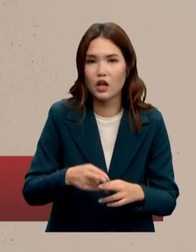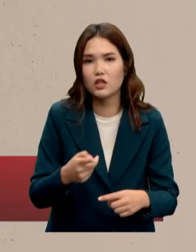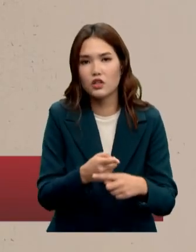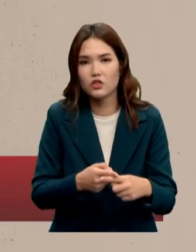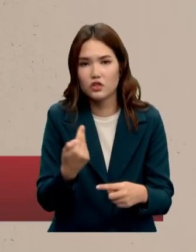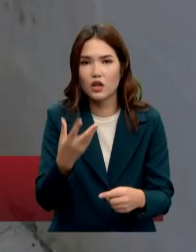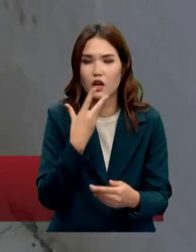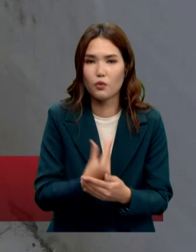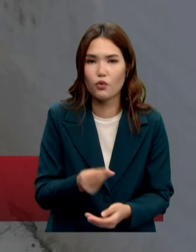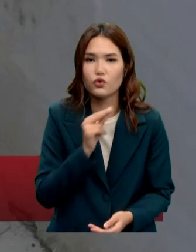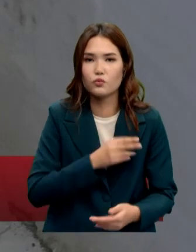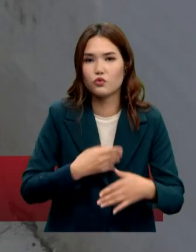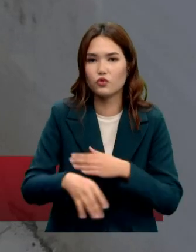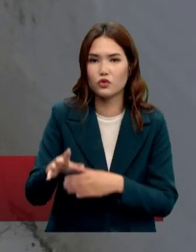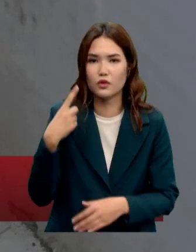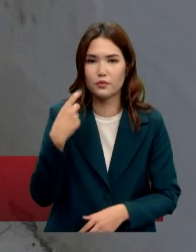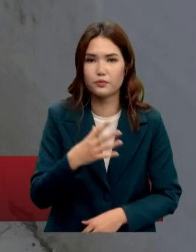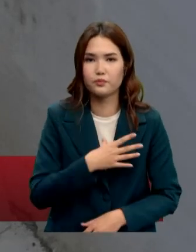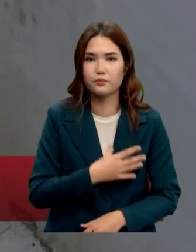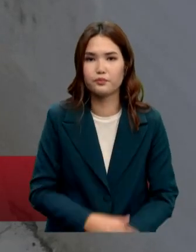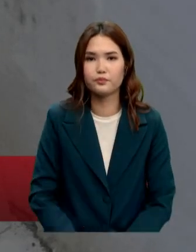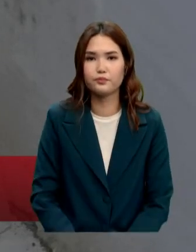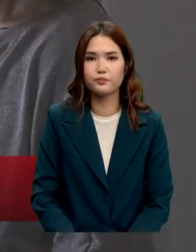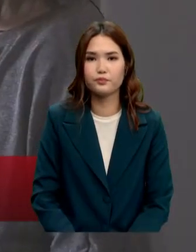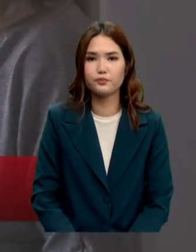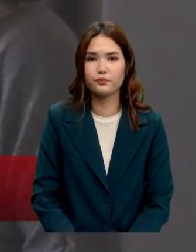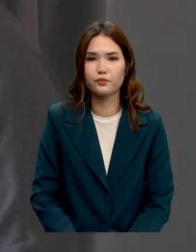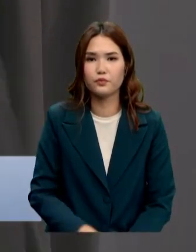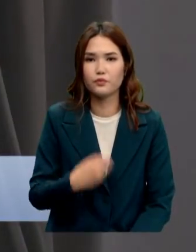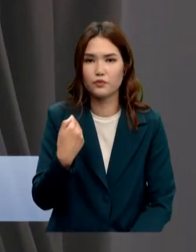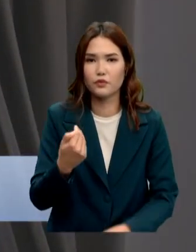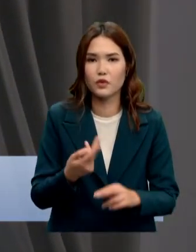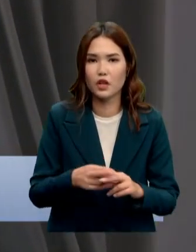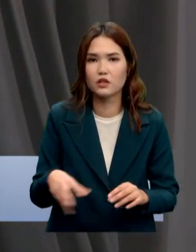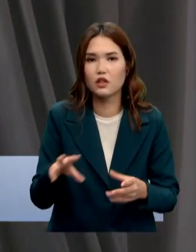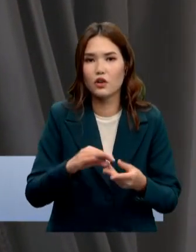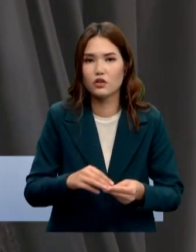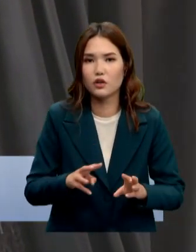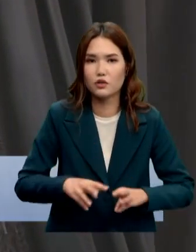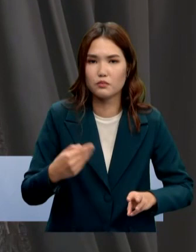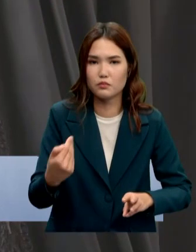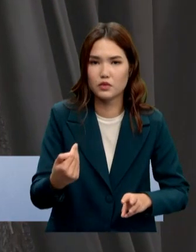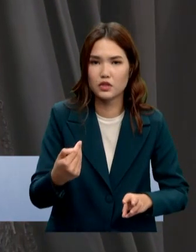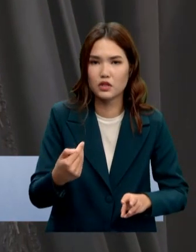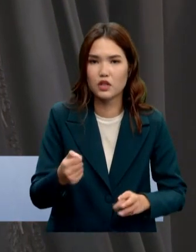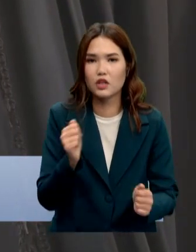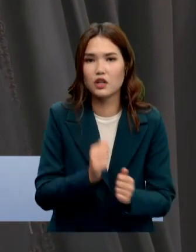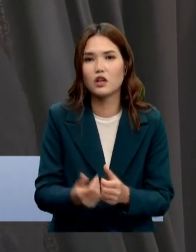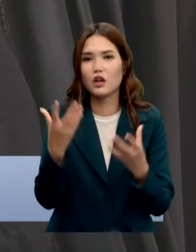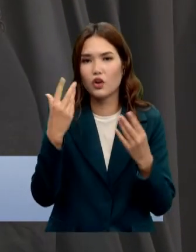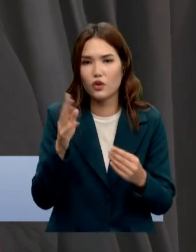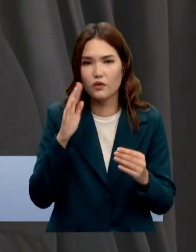еді, шикілігі суықта шықты дейді. Қыста қалай болады, вот енді қазір елестете алмаймын. Енді күнде-күнде айнеке